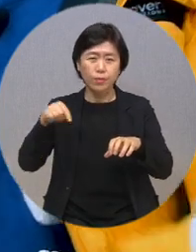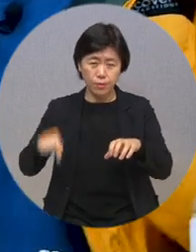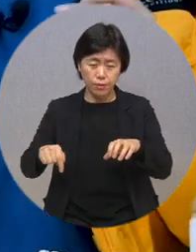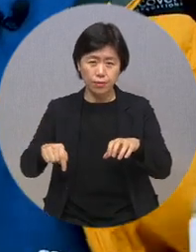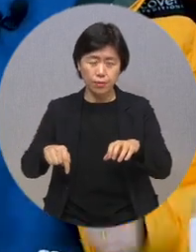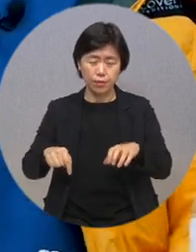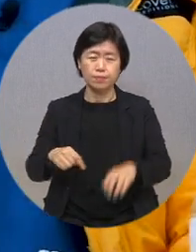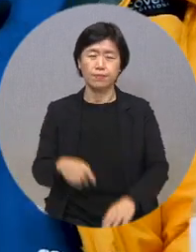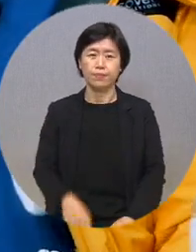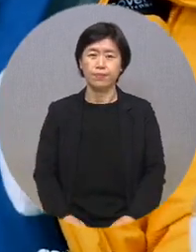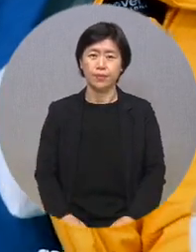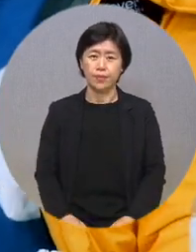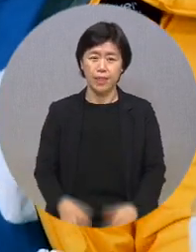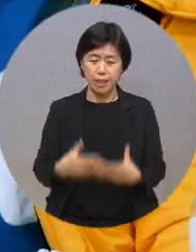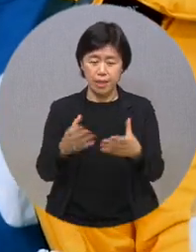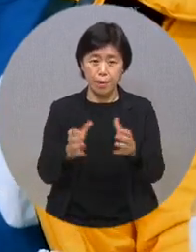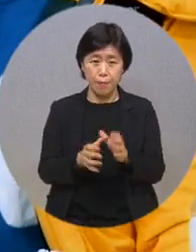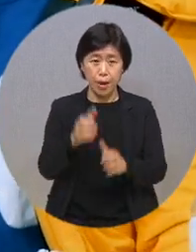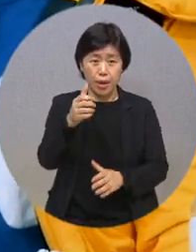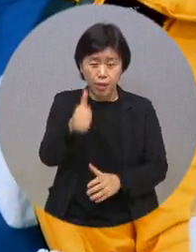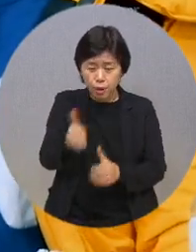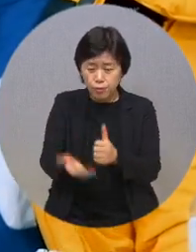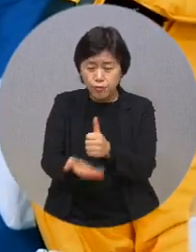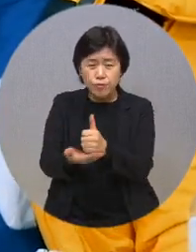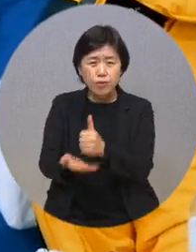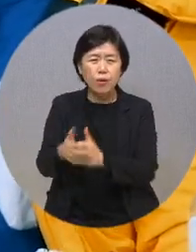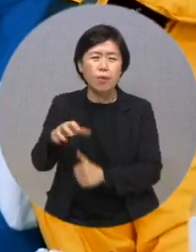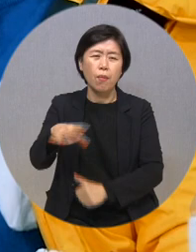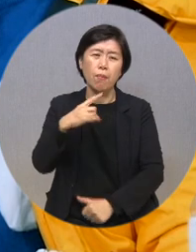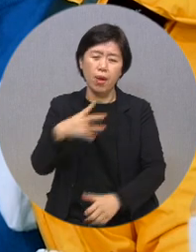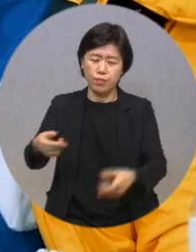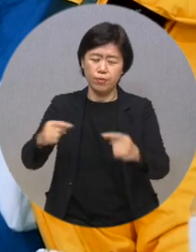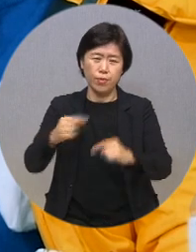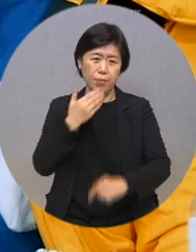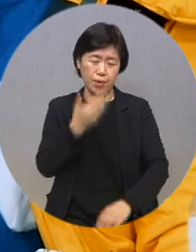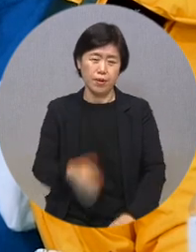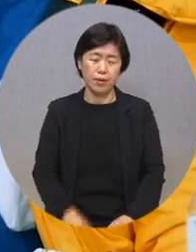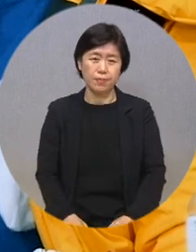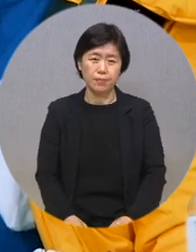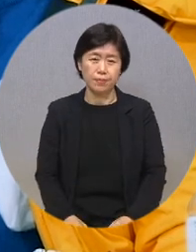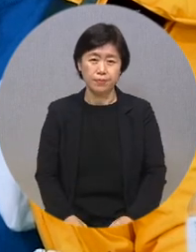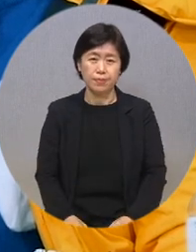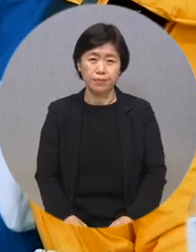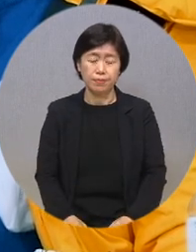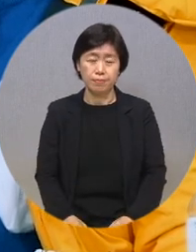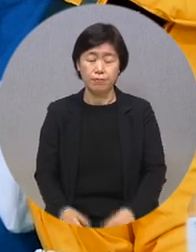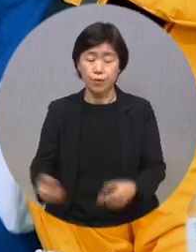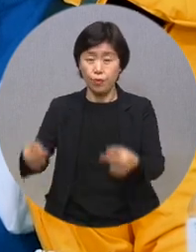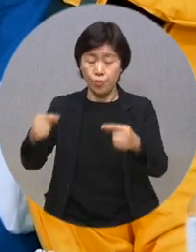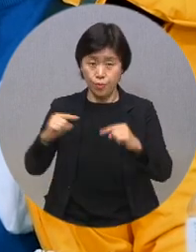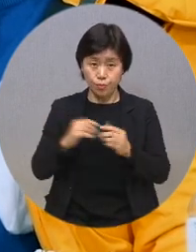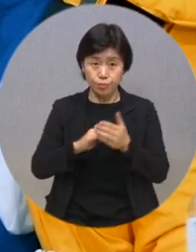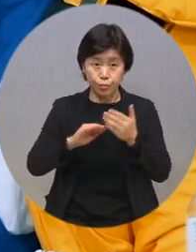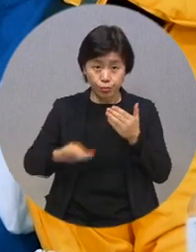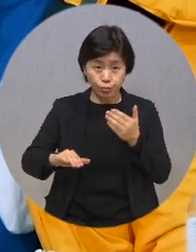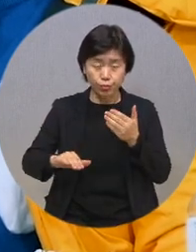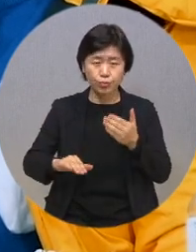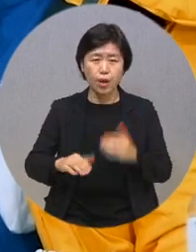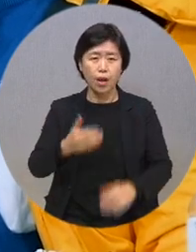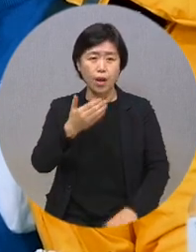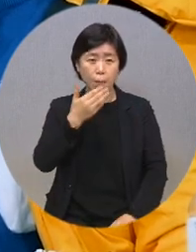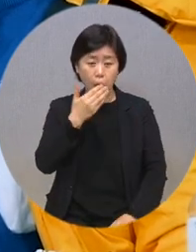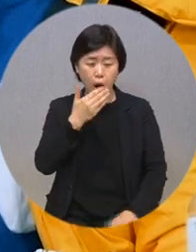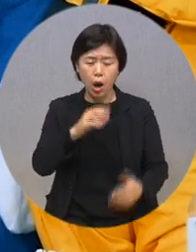업체. 여야만 된다. 네. 그리고 그 업체가 나중에 남도장터 입점을 해서 품질